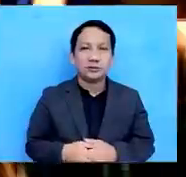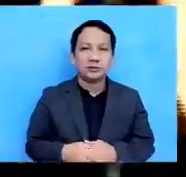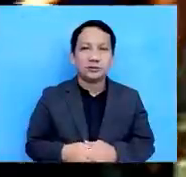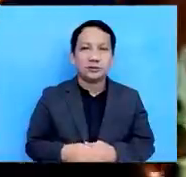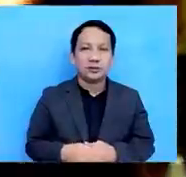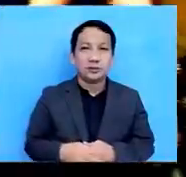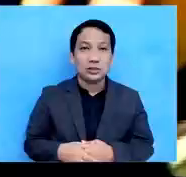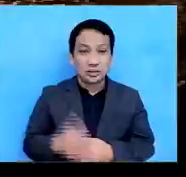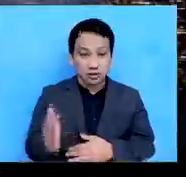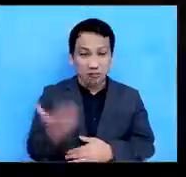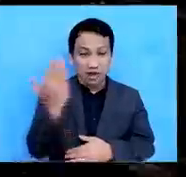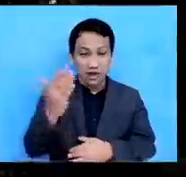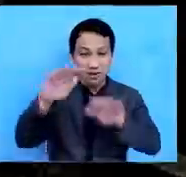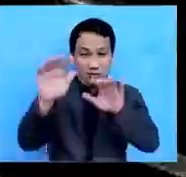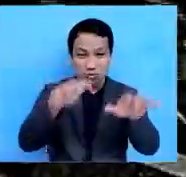iinit sa tanghali,